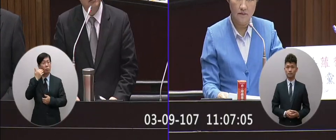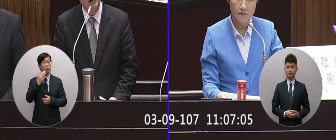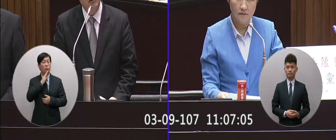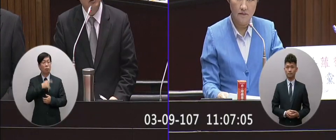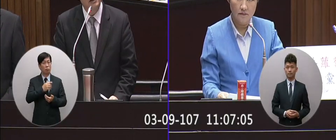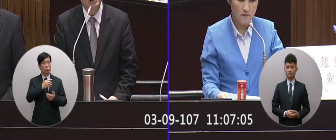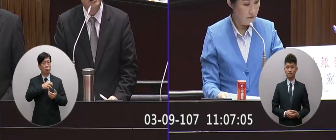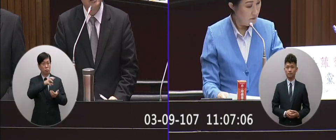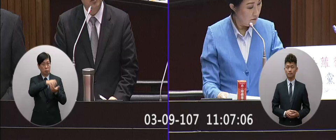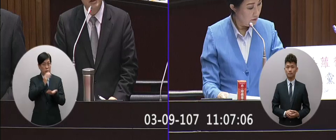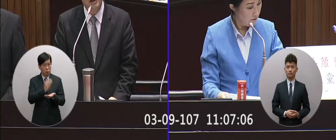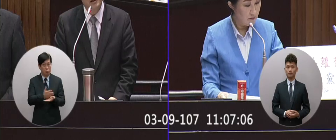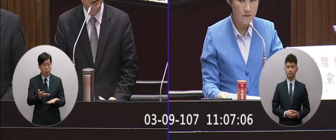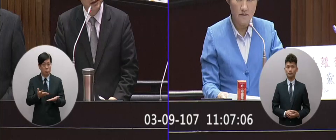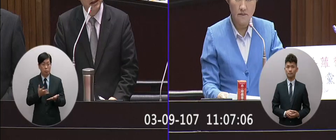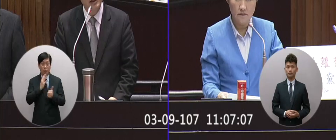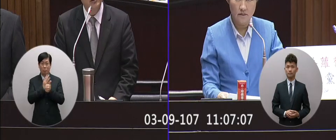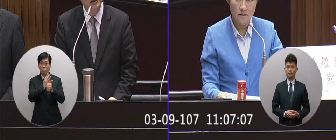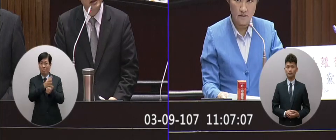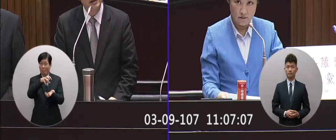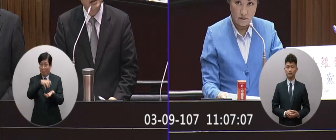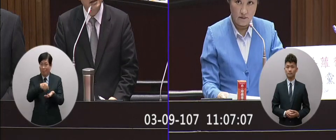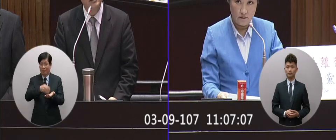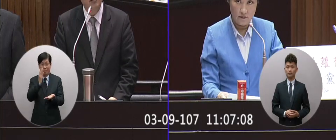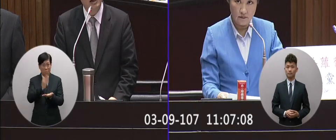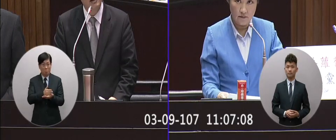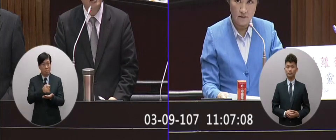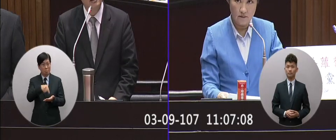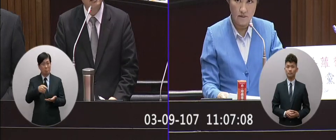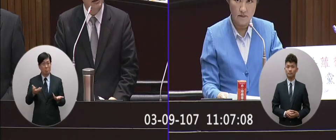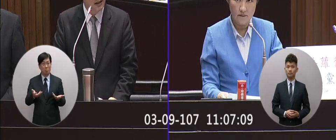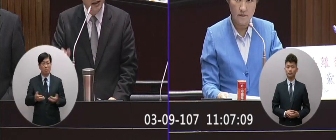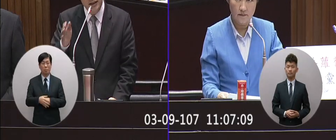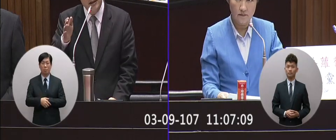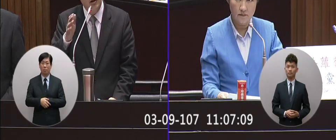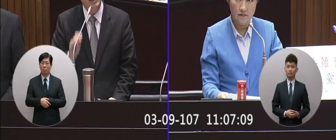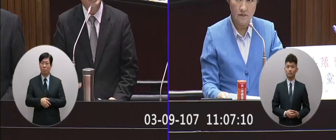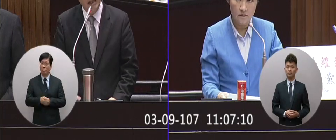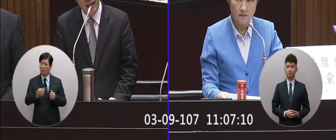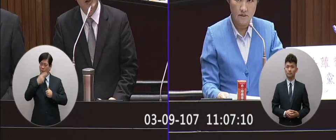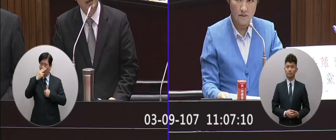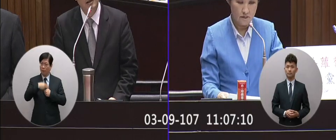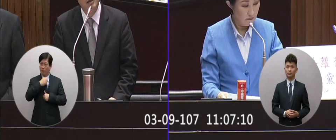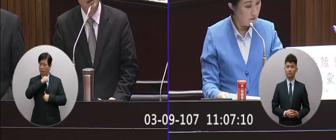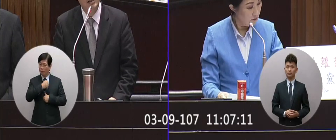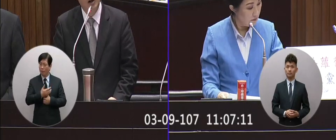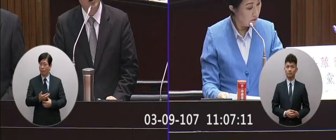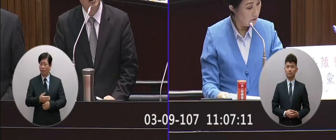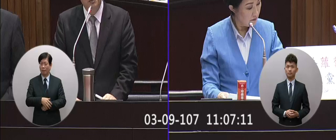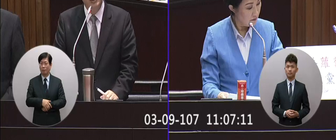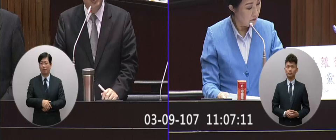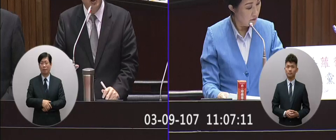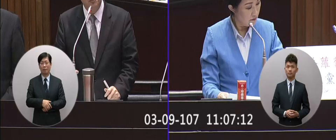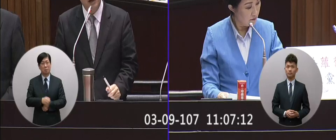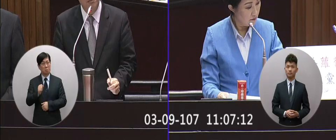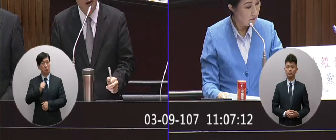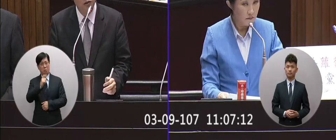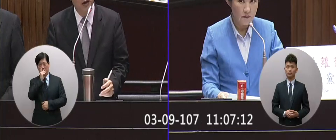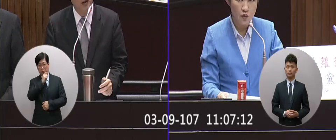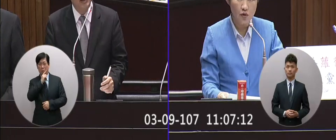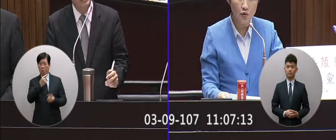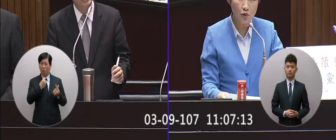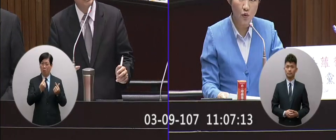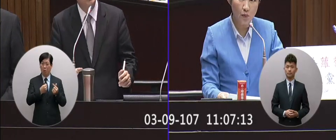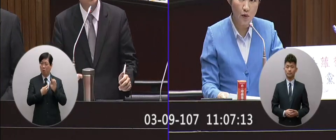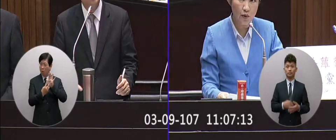果他停发那个领队的这个证的话，那他应该这个叫害台了。不能够把它